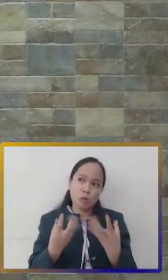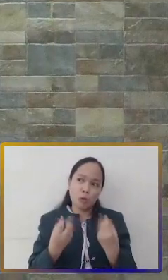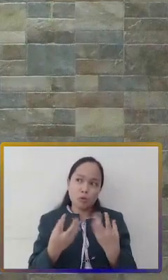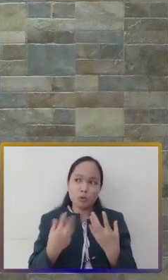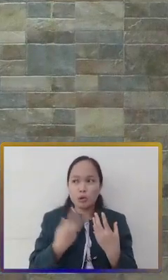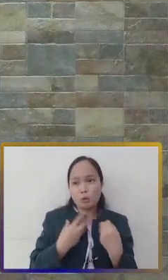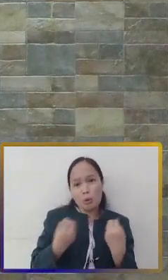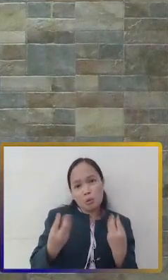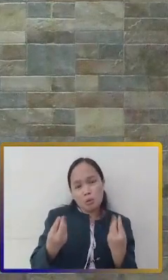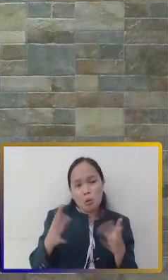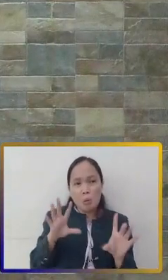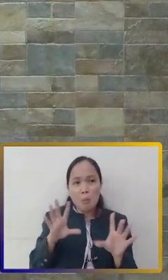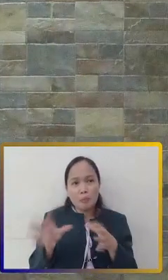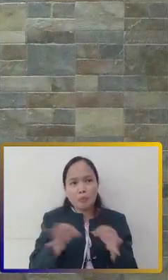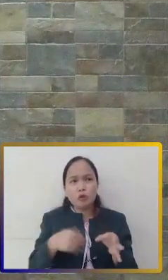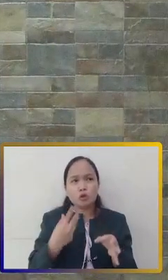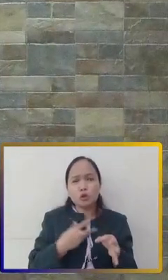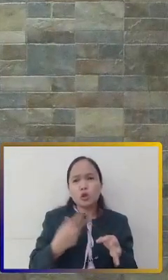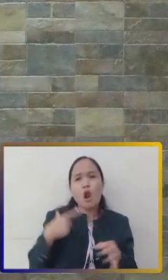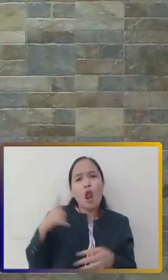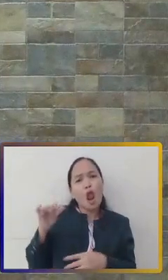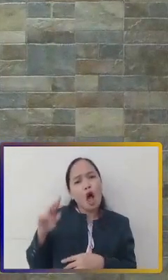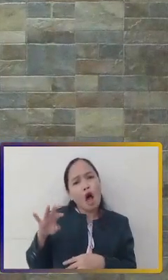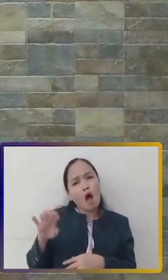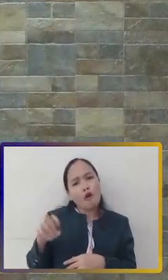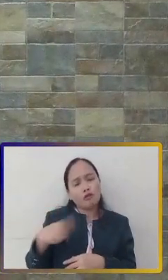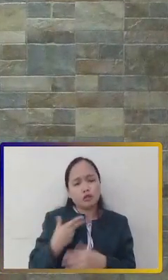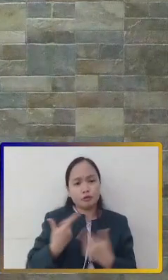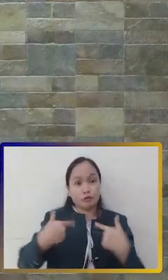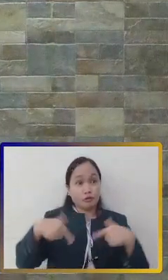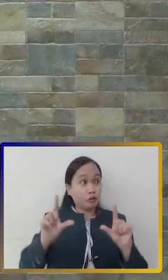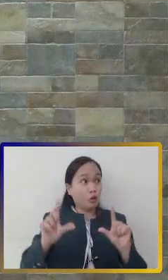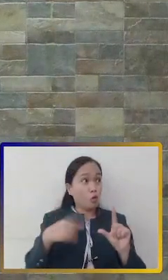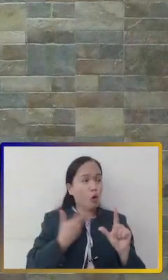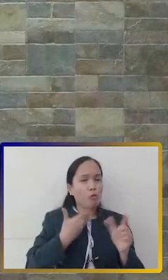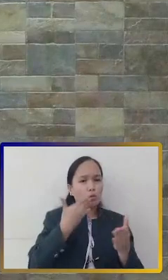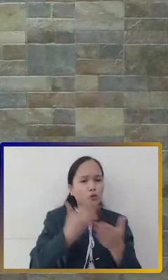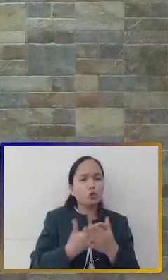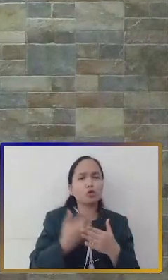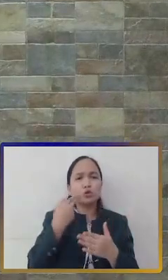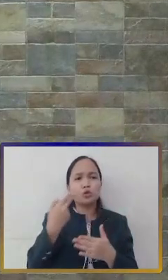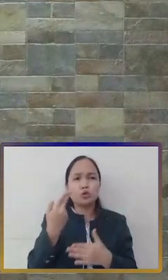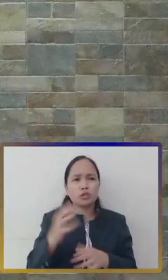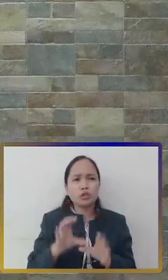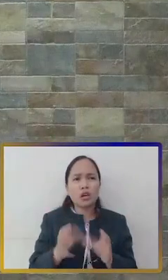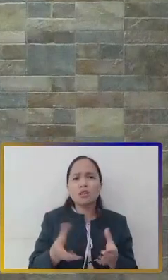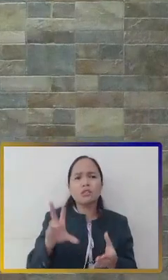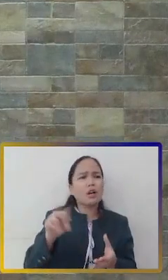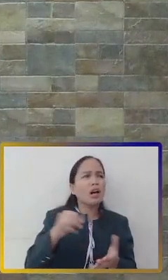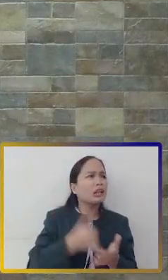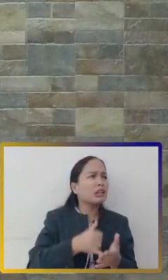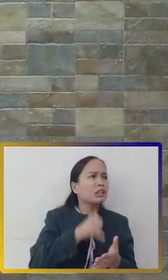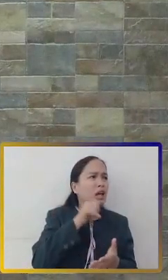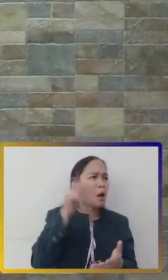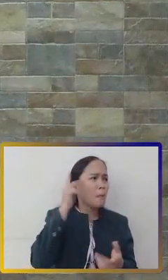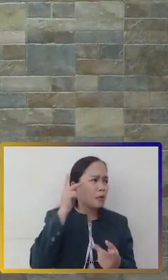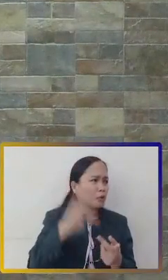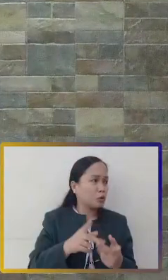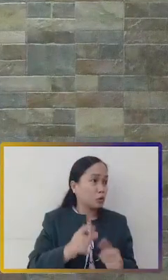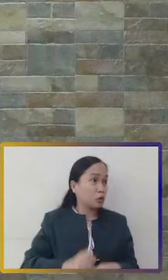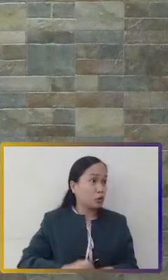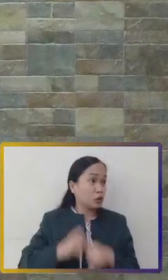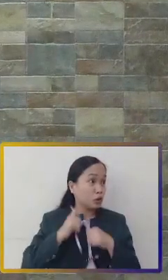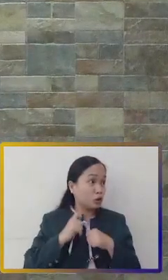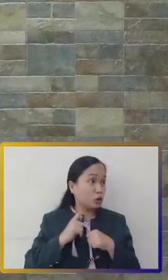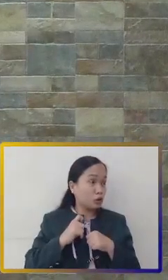Alam mo, meron kaming live streaming. Meron kaming good news classes. Meron kami. No, it's not meant to brag,